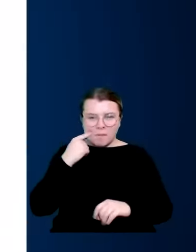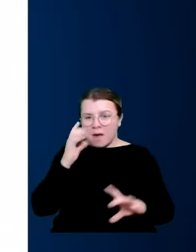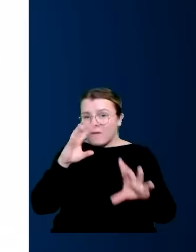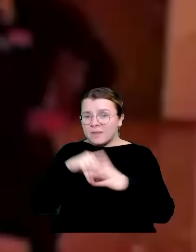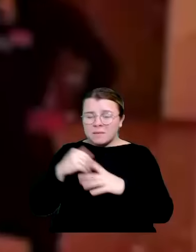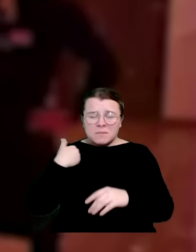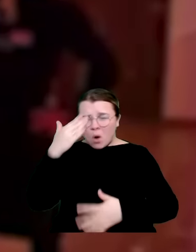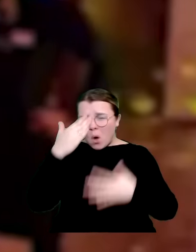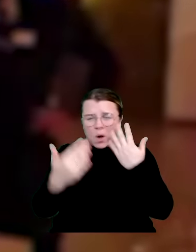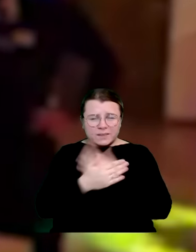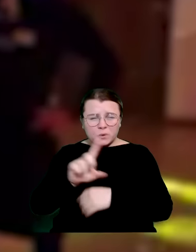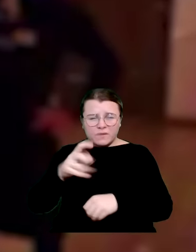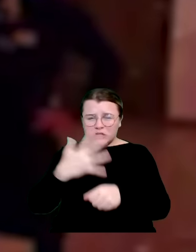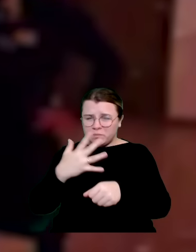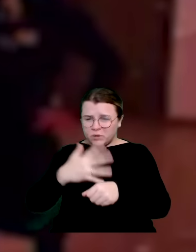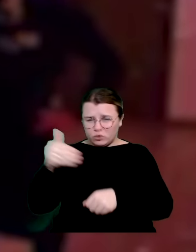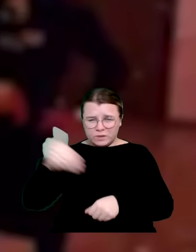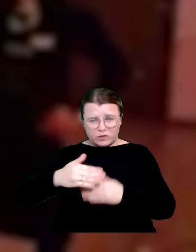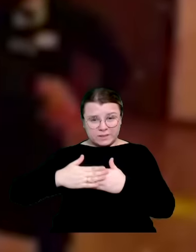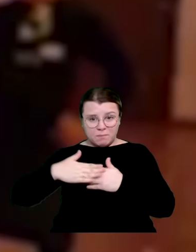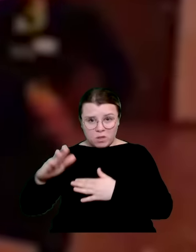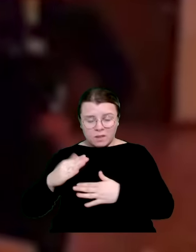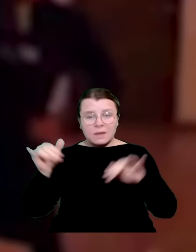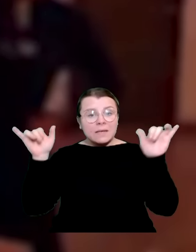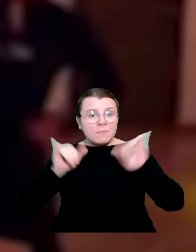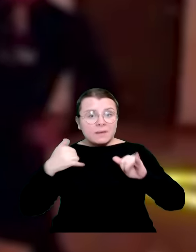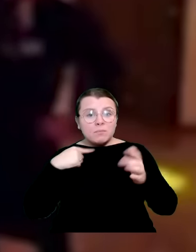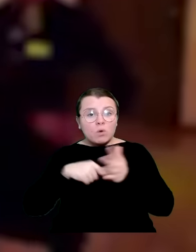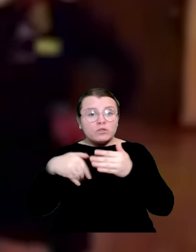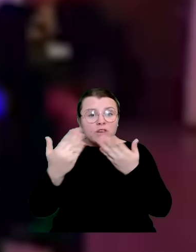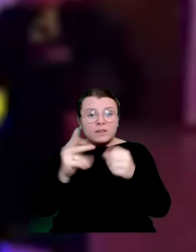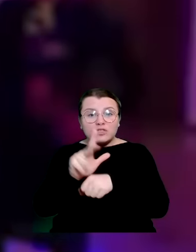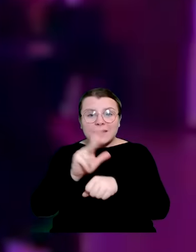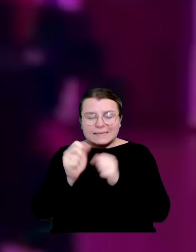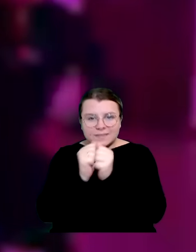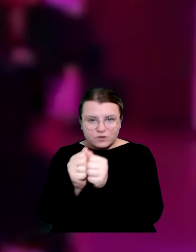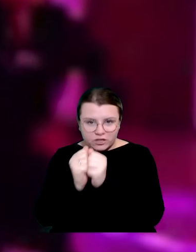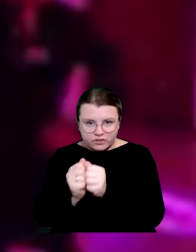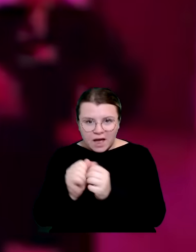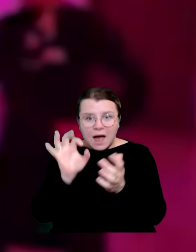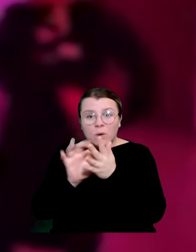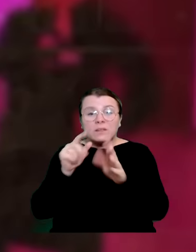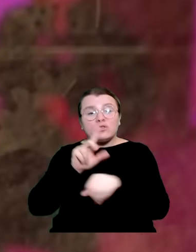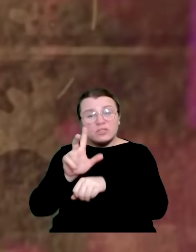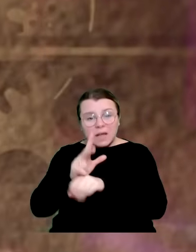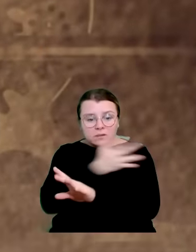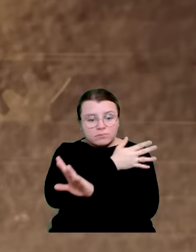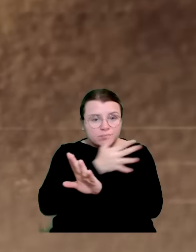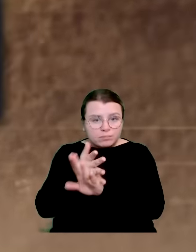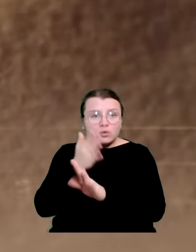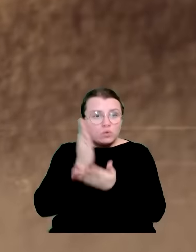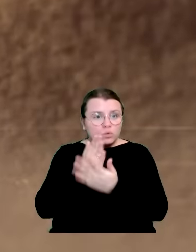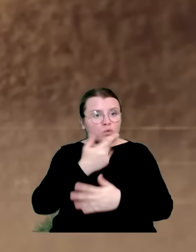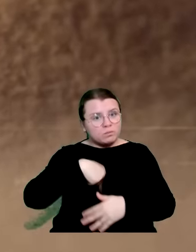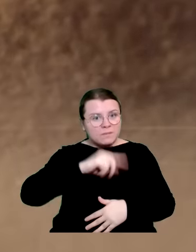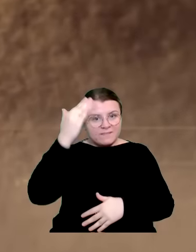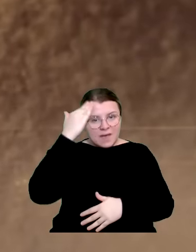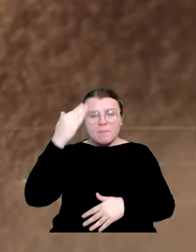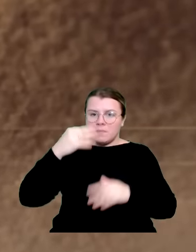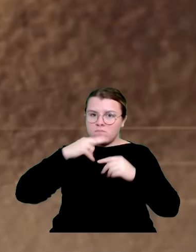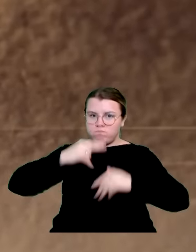miliona złotych. Co szokuje, impreza odbyła się 13 września, czyli w momencie, kiedy od 3 dni wiadome było, że nadchodzi powódź.